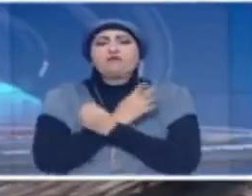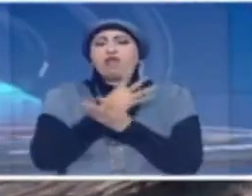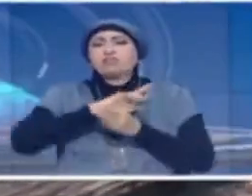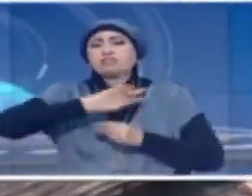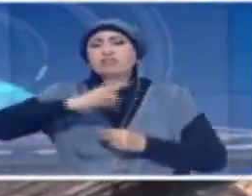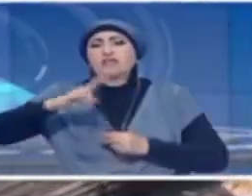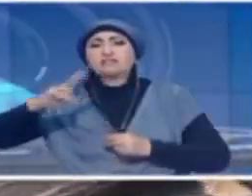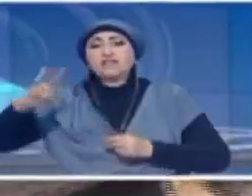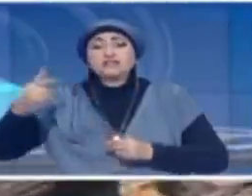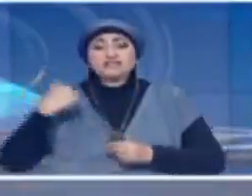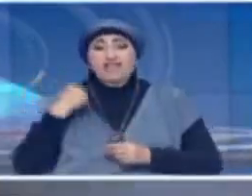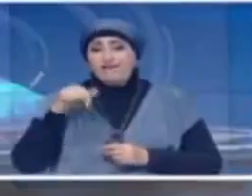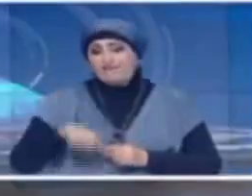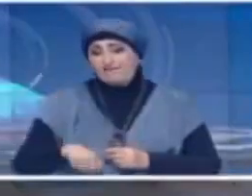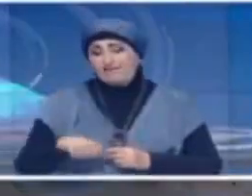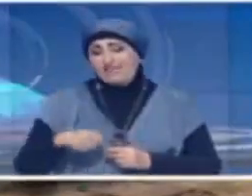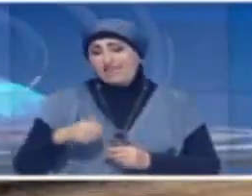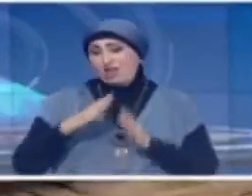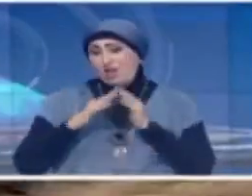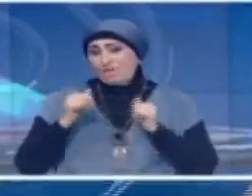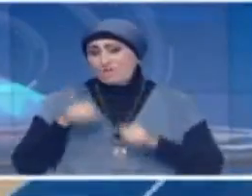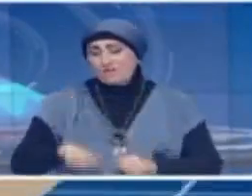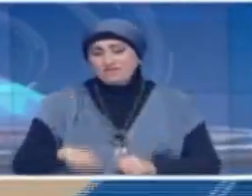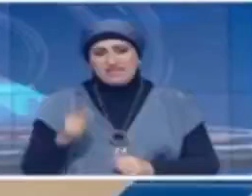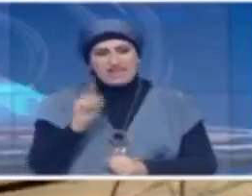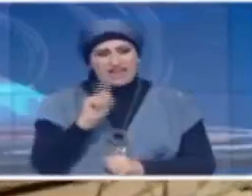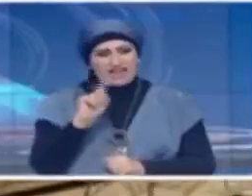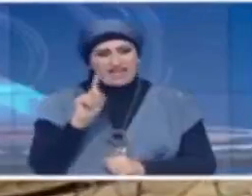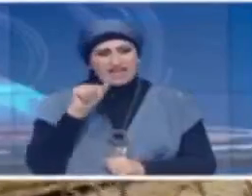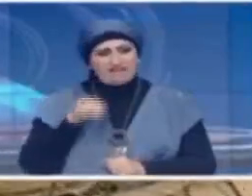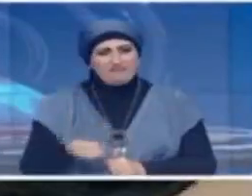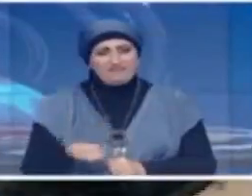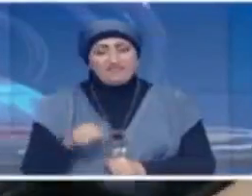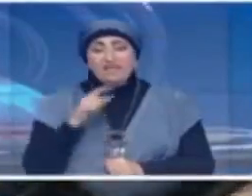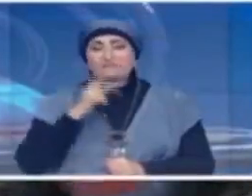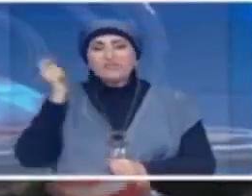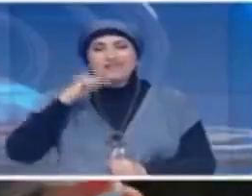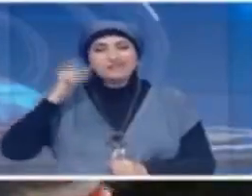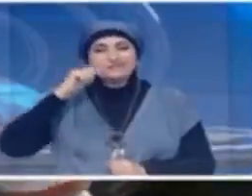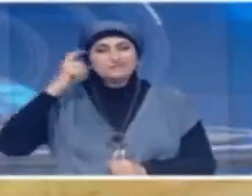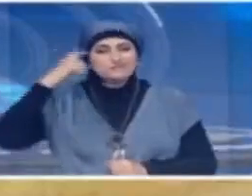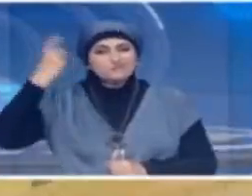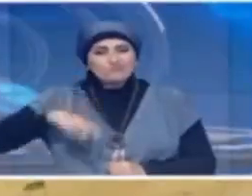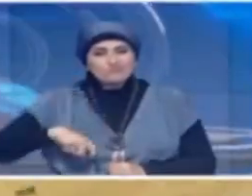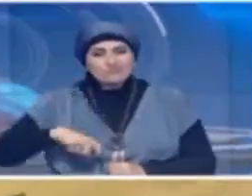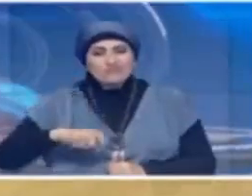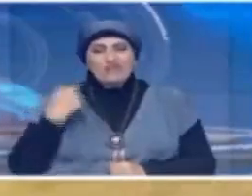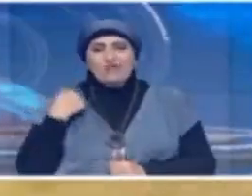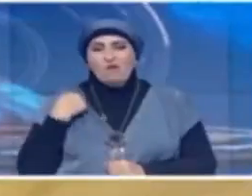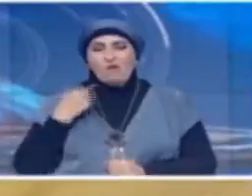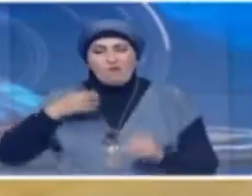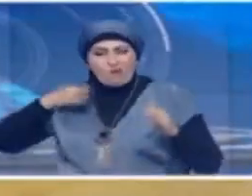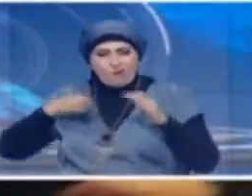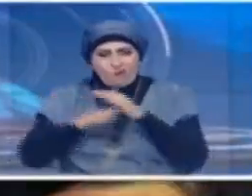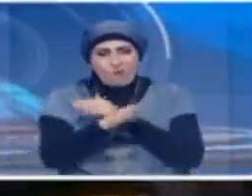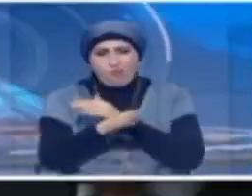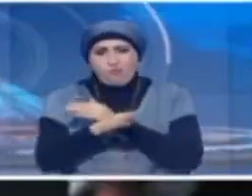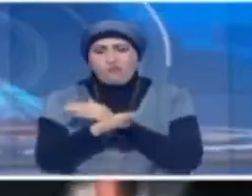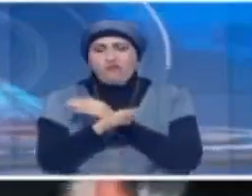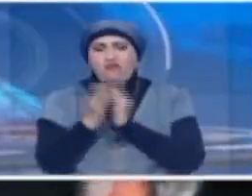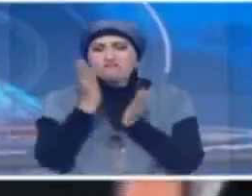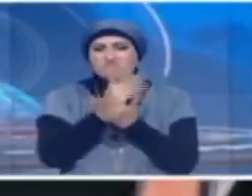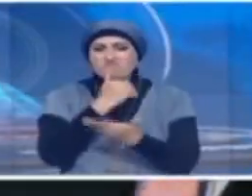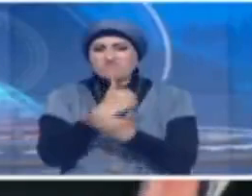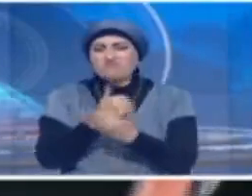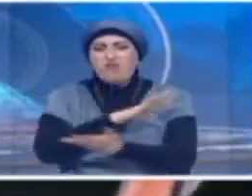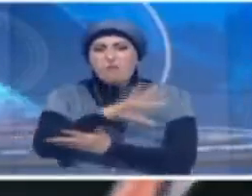والثقافات أثرت في هذه الهوية، لا تستطيع أي إيديولوجية متطرفة في الحقيقة اختراق هذا الجدار الحصين